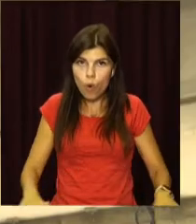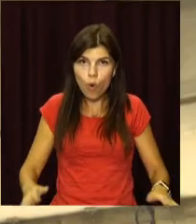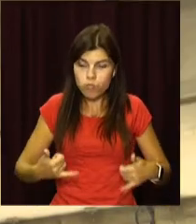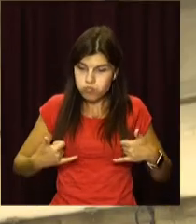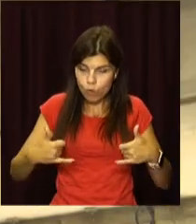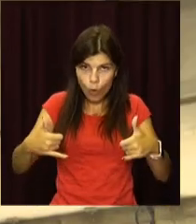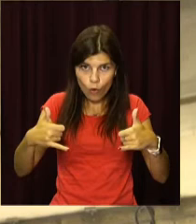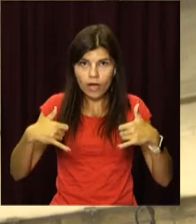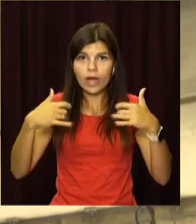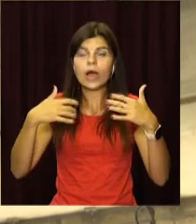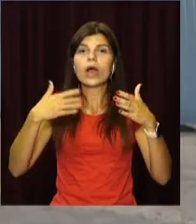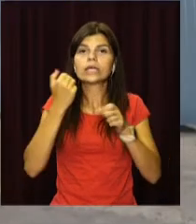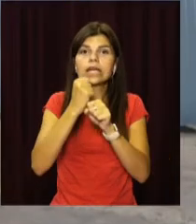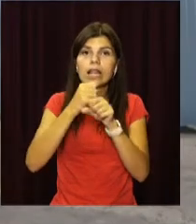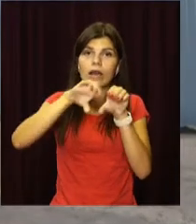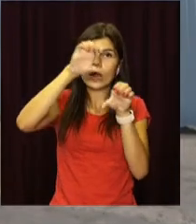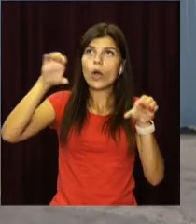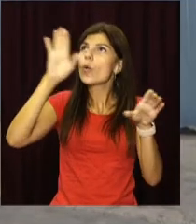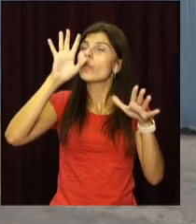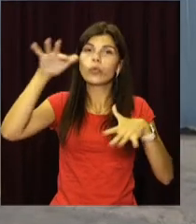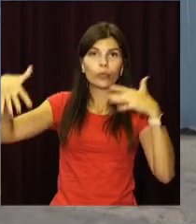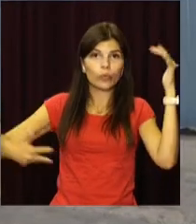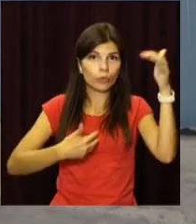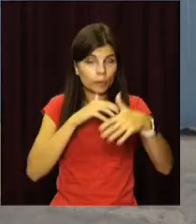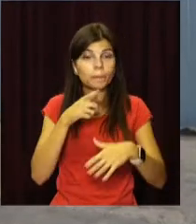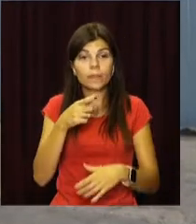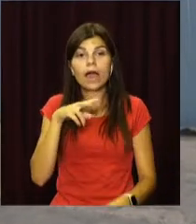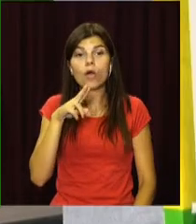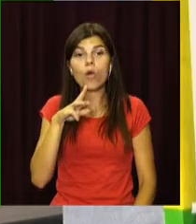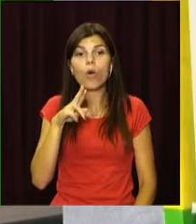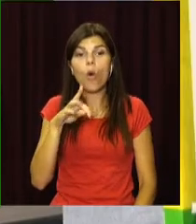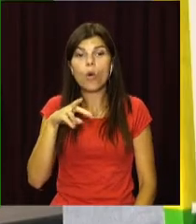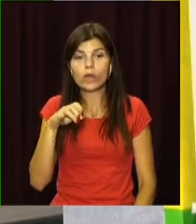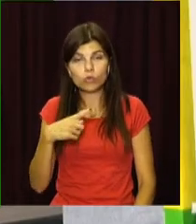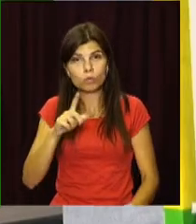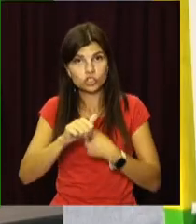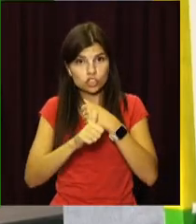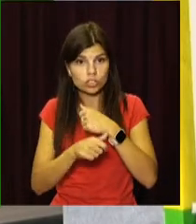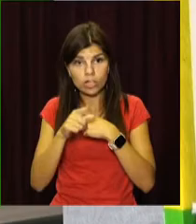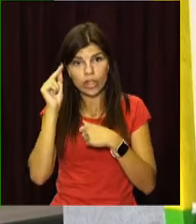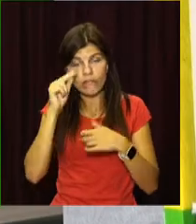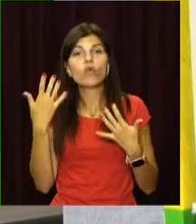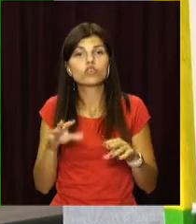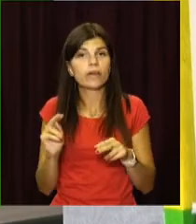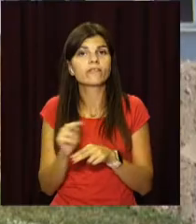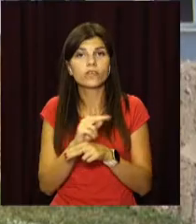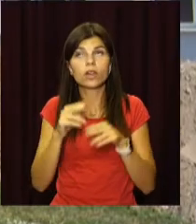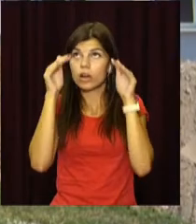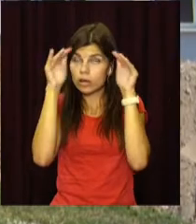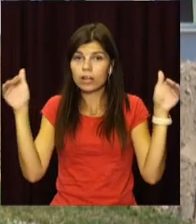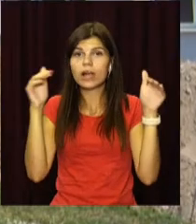поли, вентиляцію робимо. Триває реконструкція в колегіумі номер 16. У навчальному закладі вже відремонтували